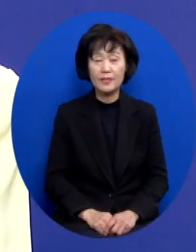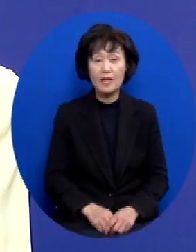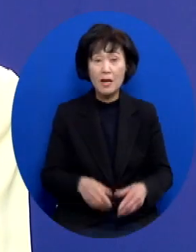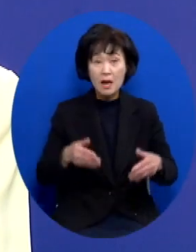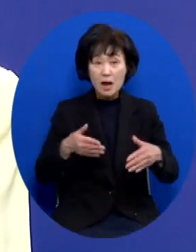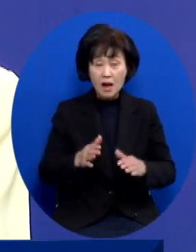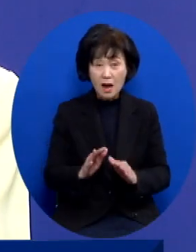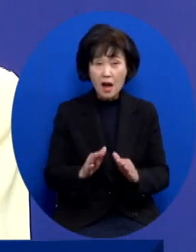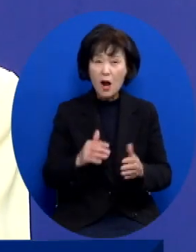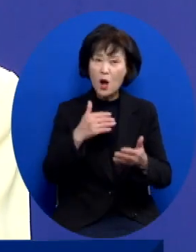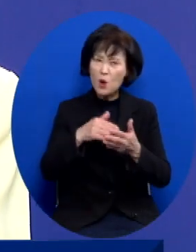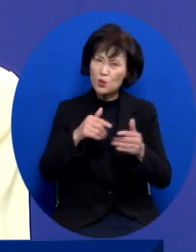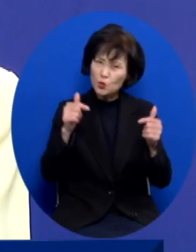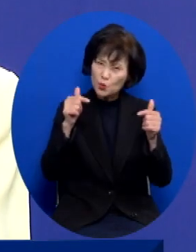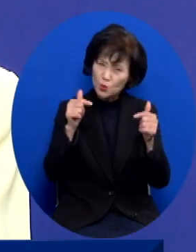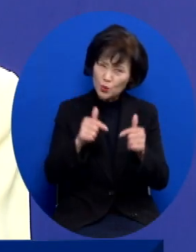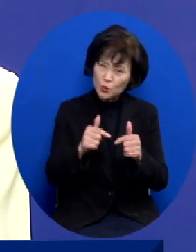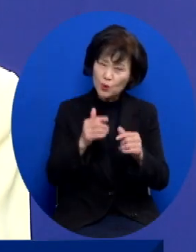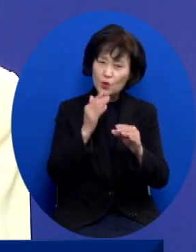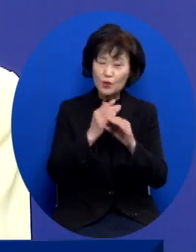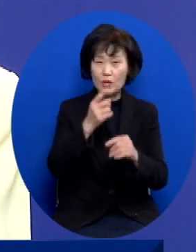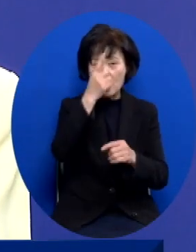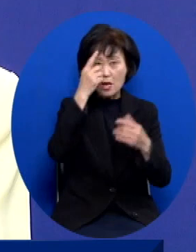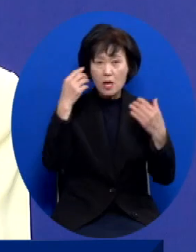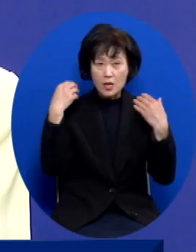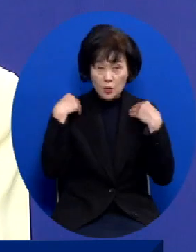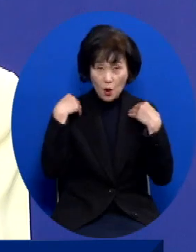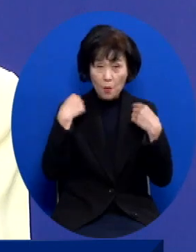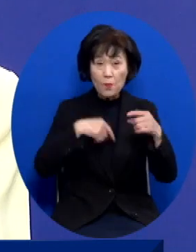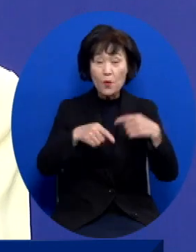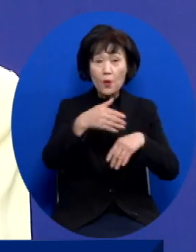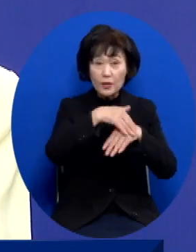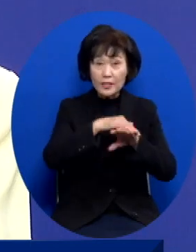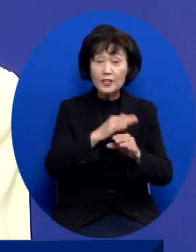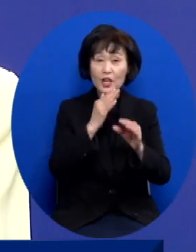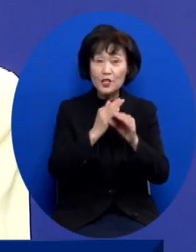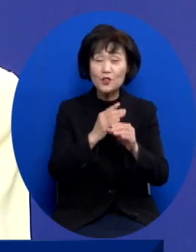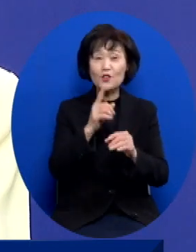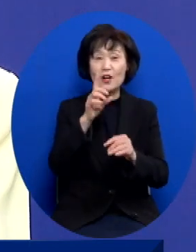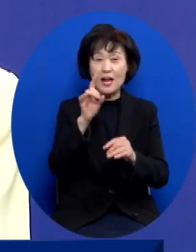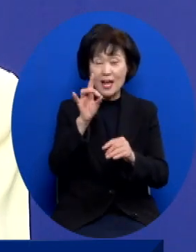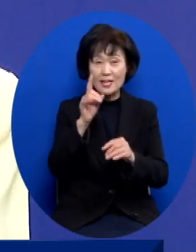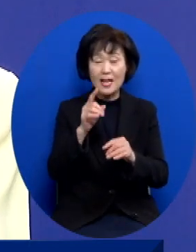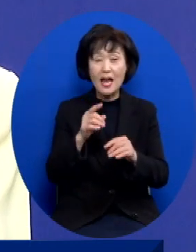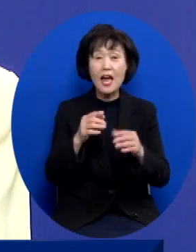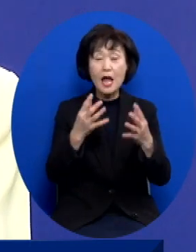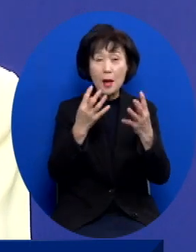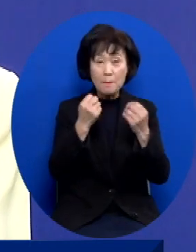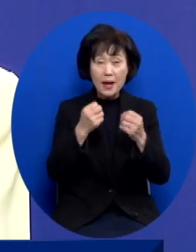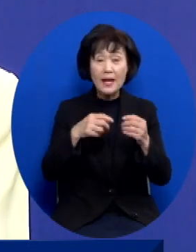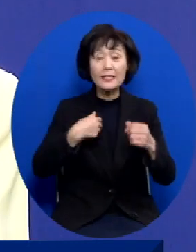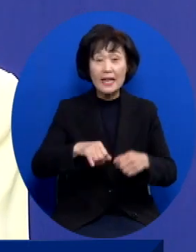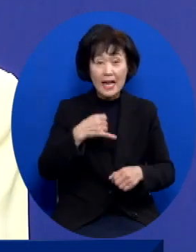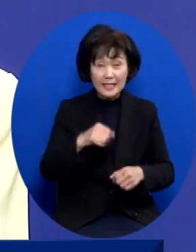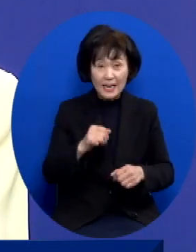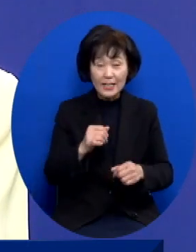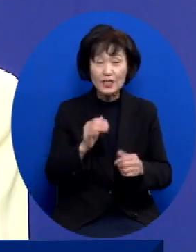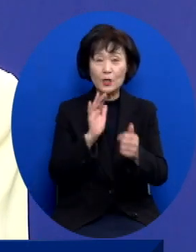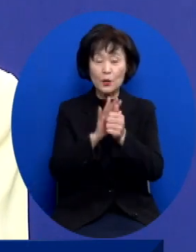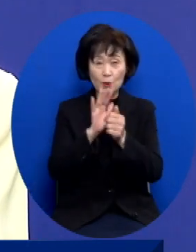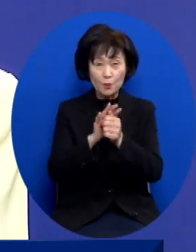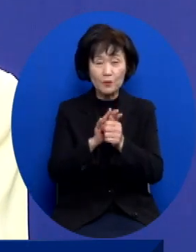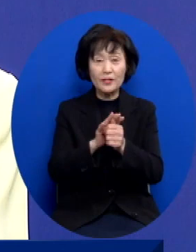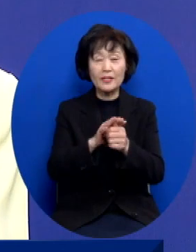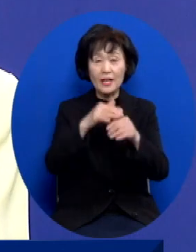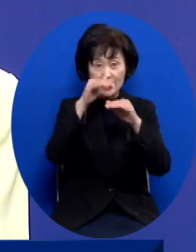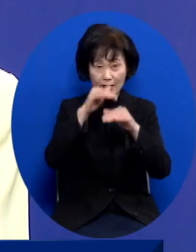저출생이 가속화하고 있는 가운데 정부가 내놓은 정책 가운데 하나가 다자녀 가정을 위한 지원입니다. 지난 2021년부터